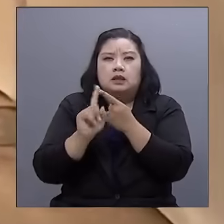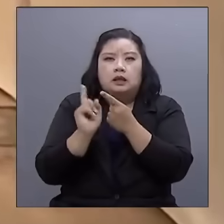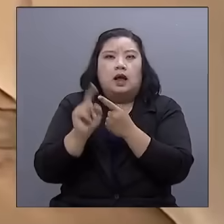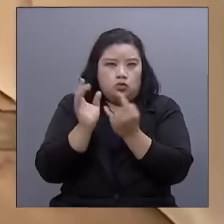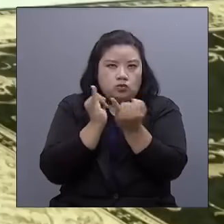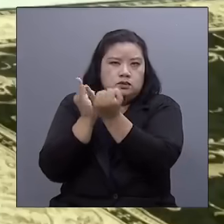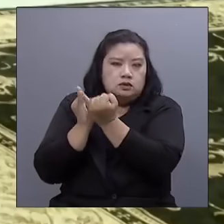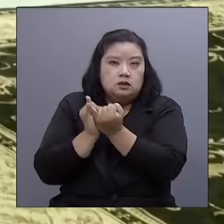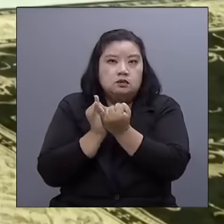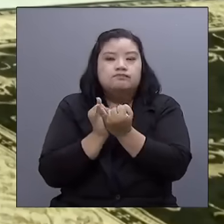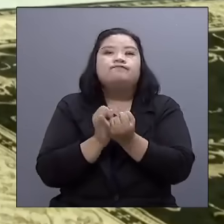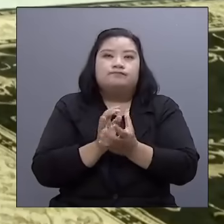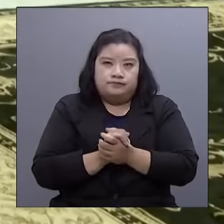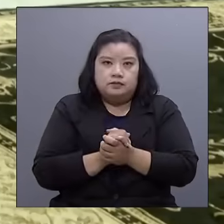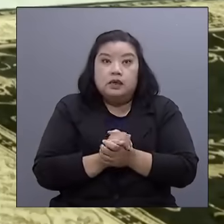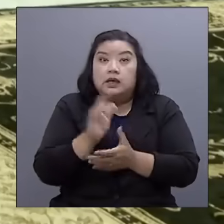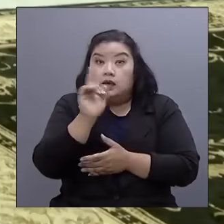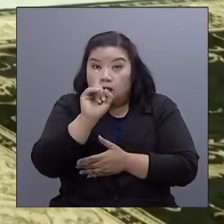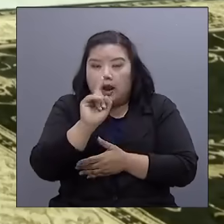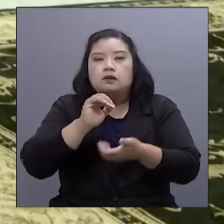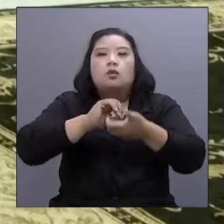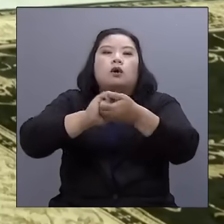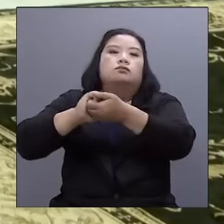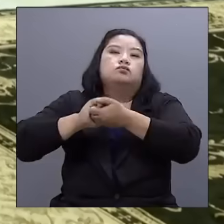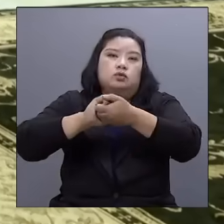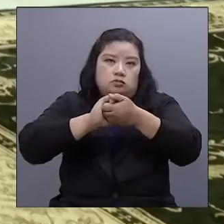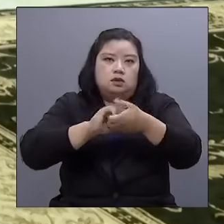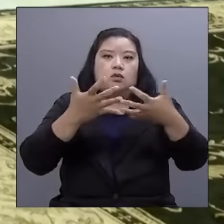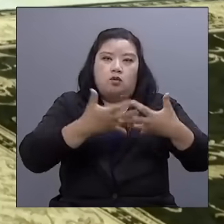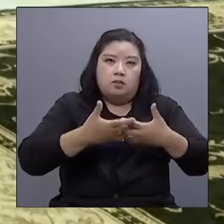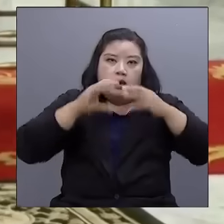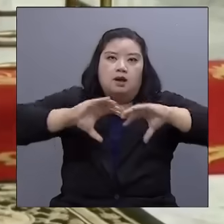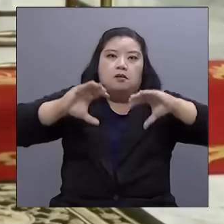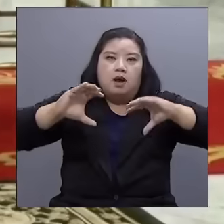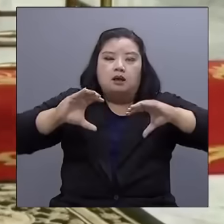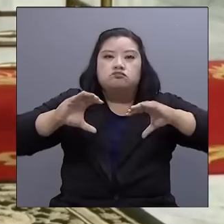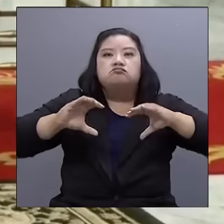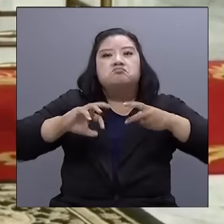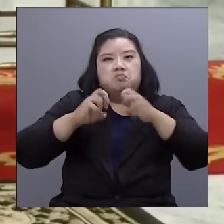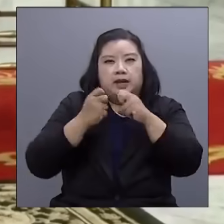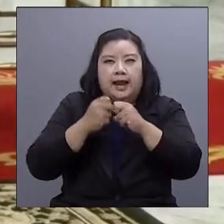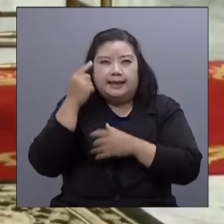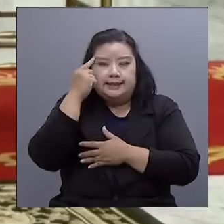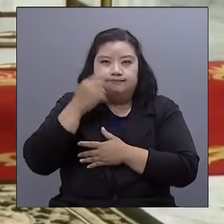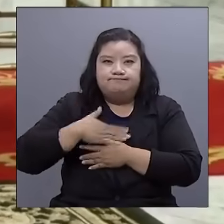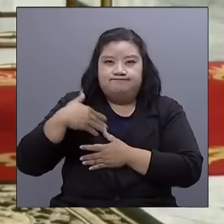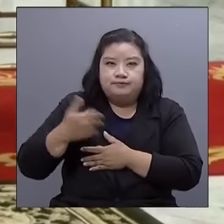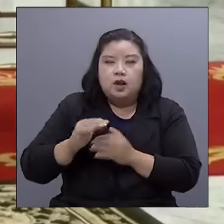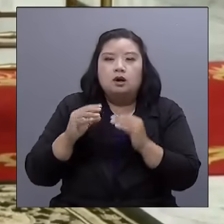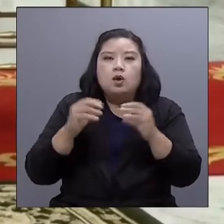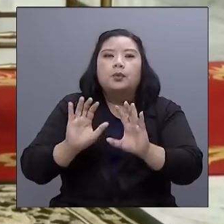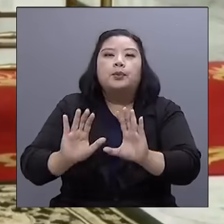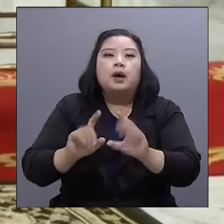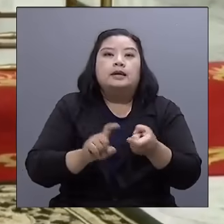โควิด 19ค่ะโดยเฉพาะการสานสัมพันธ์กับรัฐบาลอเมริกาเพื่อลดทอนความตึงเครียดรับมือวิกฤตรัสเซีย